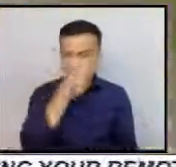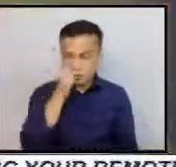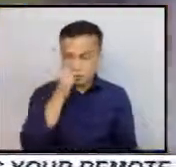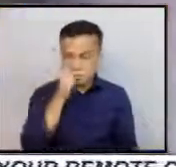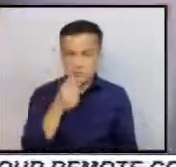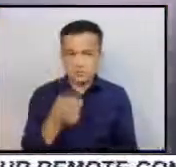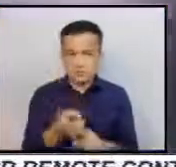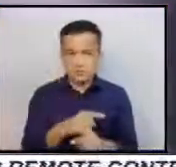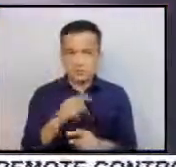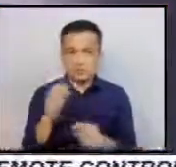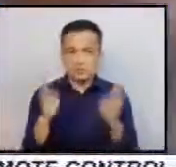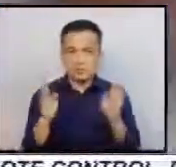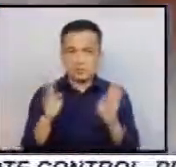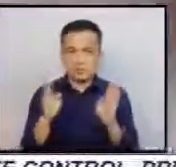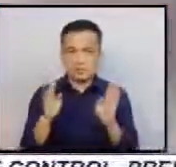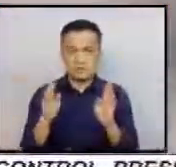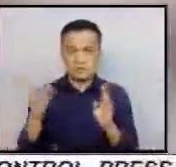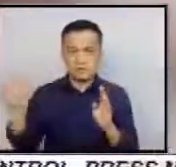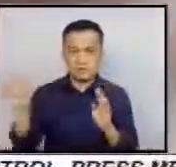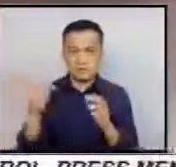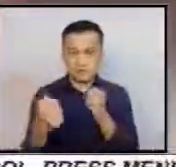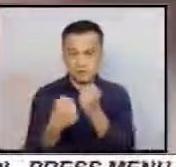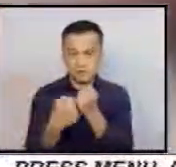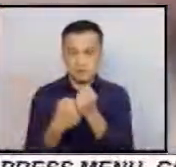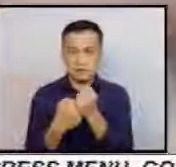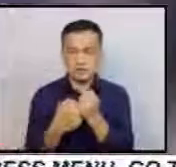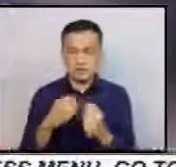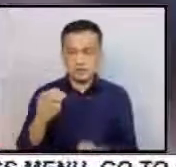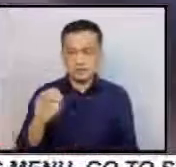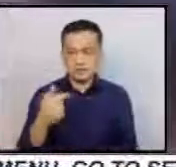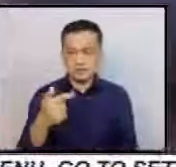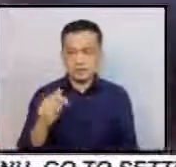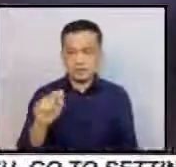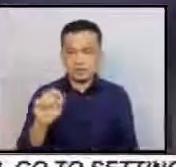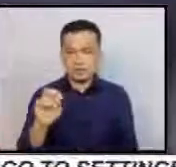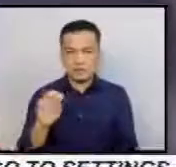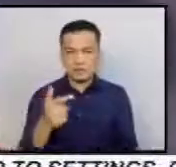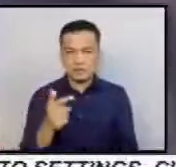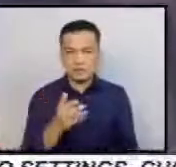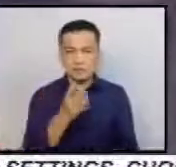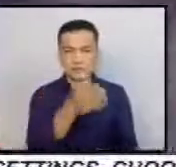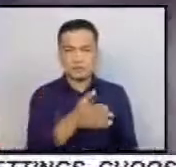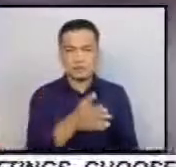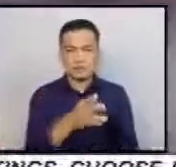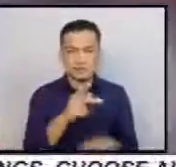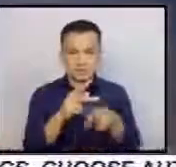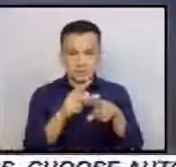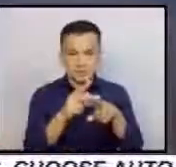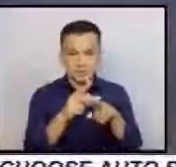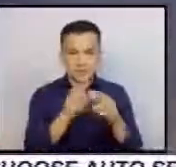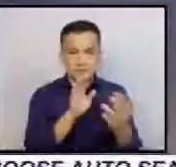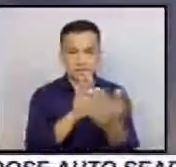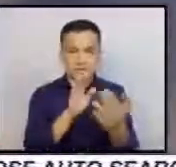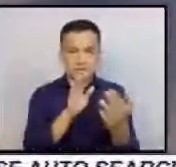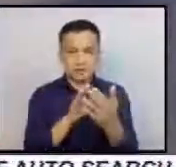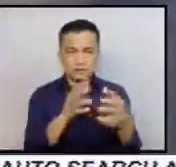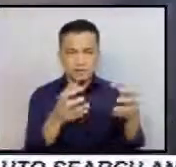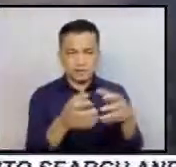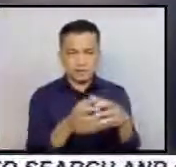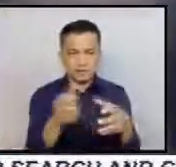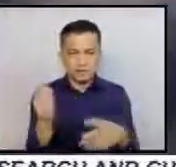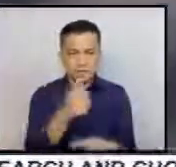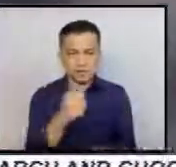suporta ni Mayor Benjamin Magalong. Nagtungo naman ito sa Pangasinan kung saan humarap naman ito sa mga nasa sektor ng